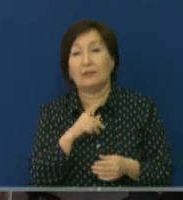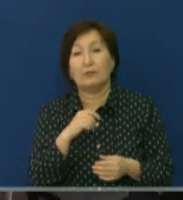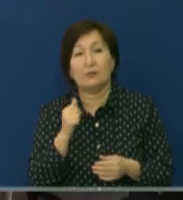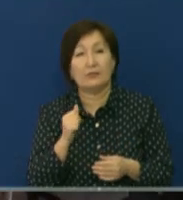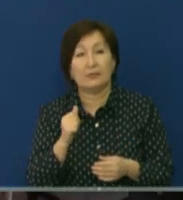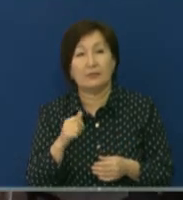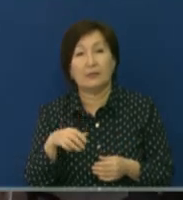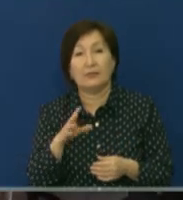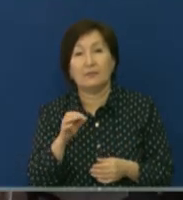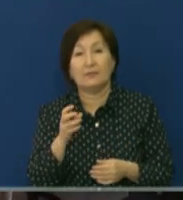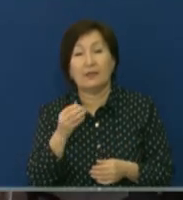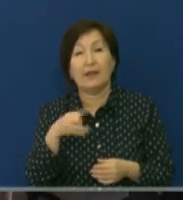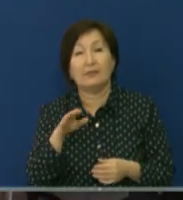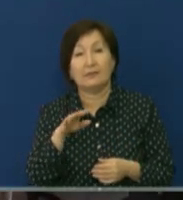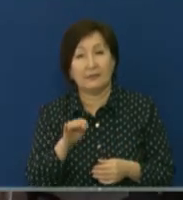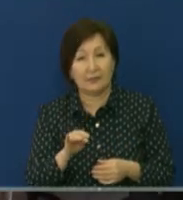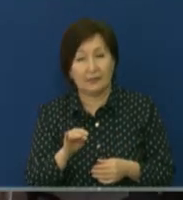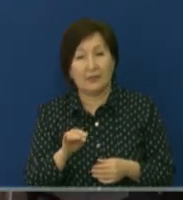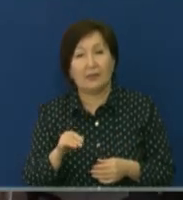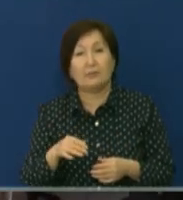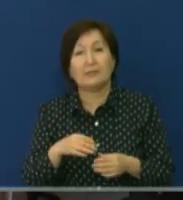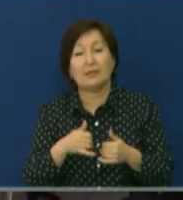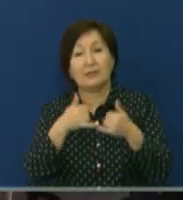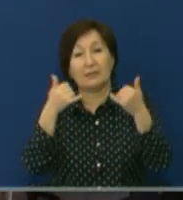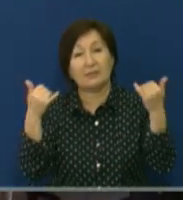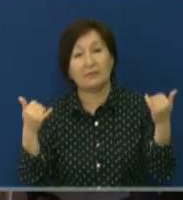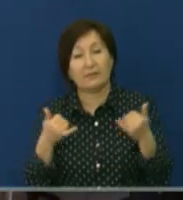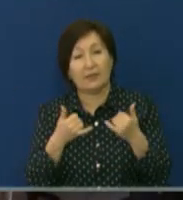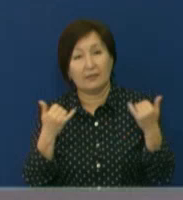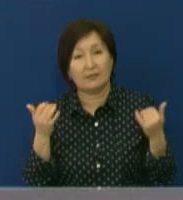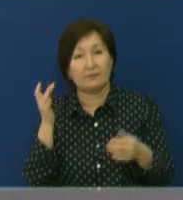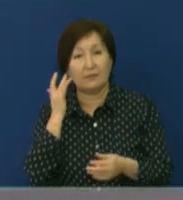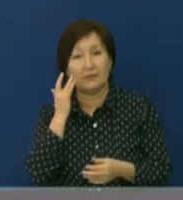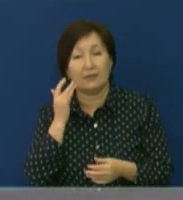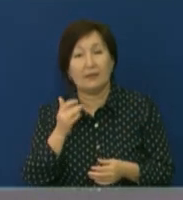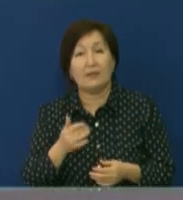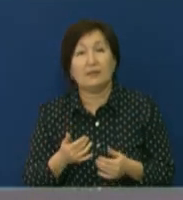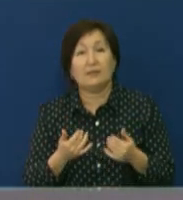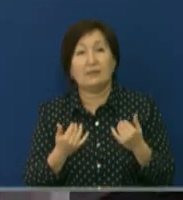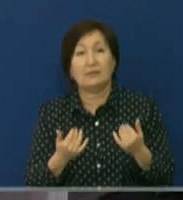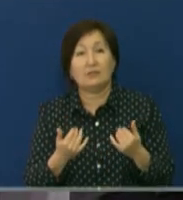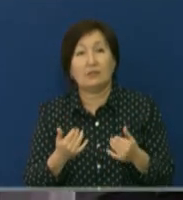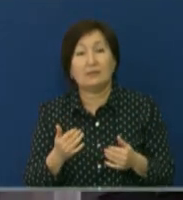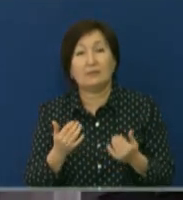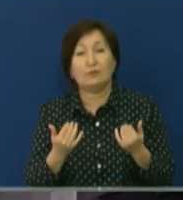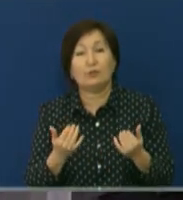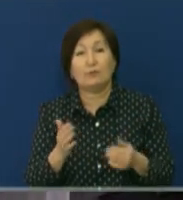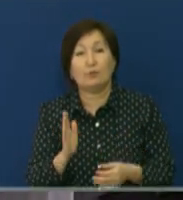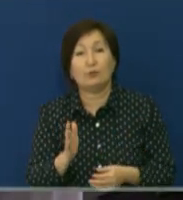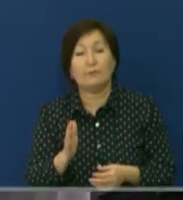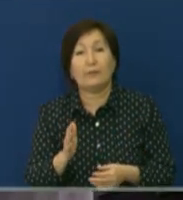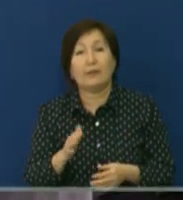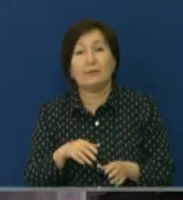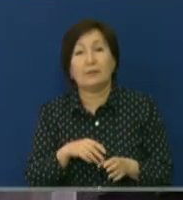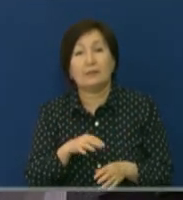анти на данный момент постоянно развивается охоту я больше все больше и больше областей человеческой жизни сегодня мы будем заниматься по большей части у нас